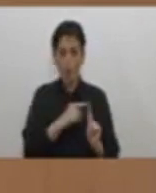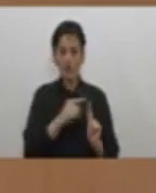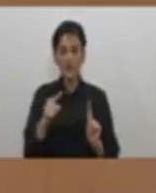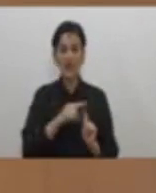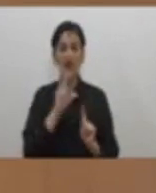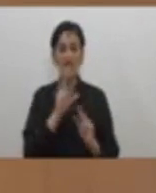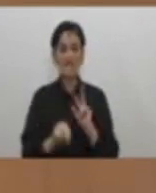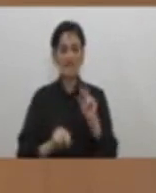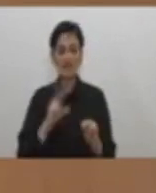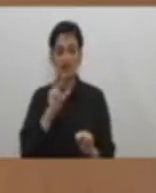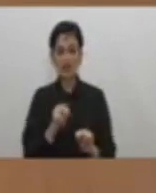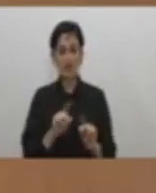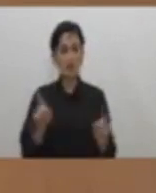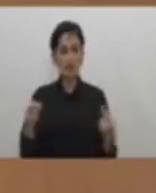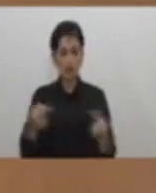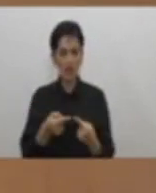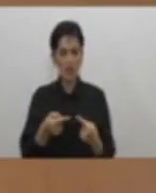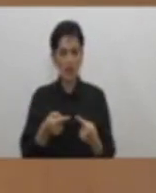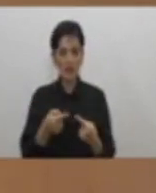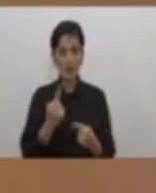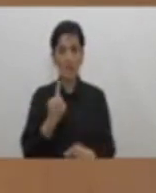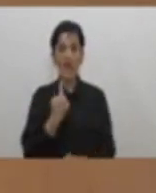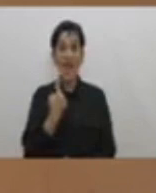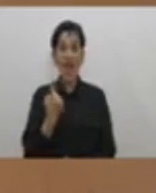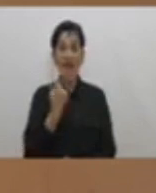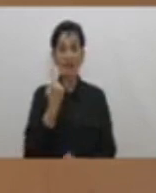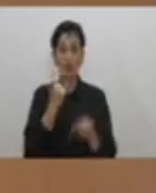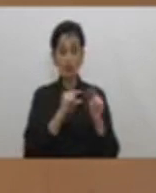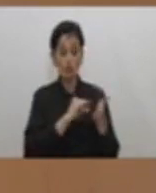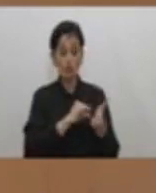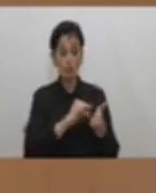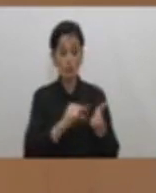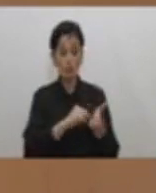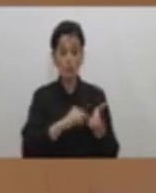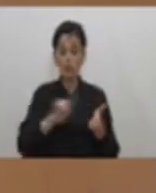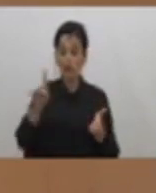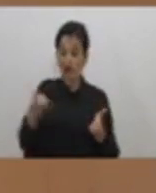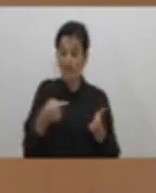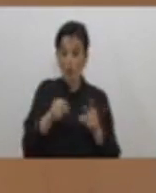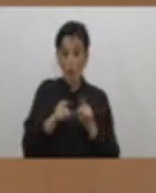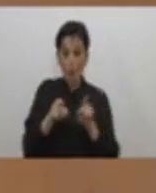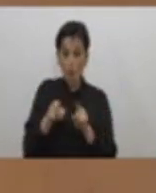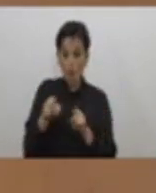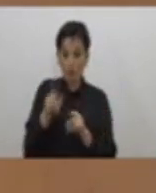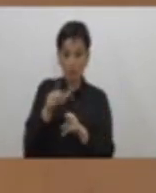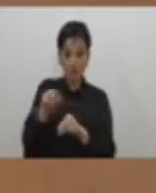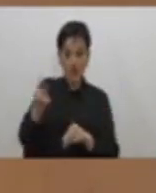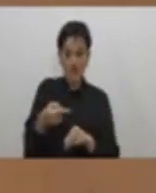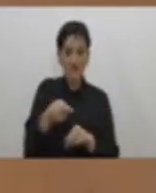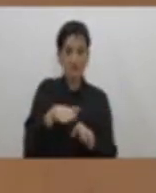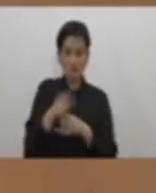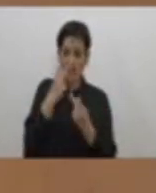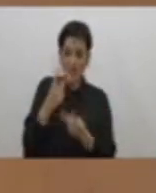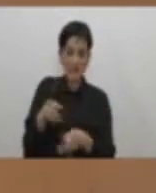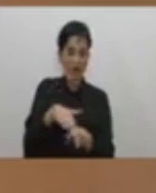განმავლობაში შესაბამისად ერთადერთი პუნქტის შესრულება ევალება ოპოზიციას და ხედავთ რომ იმასაც არასრულებს ეს